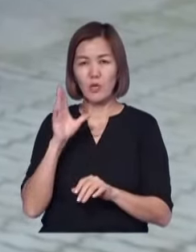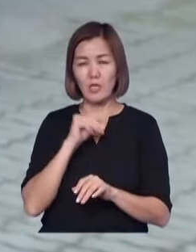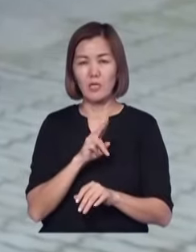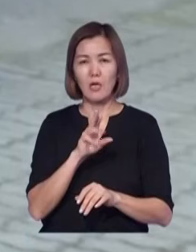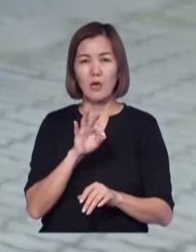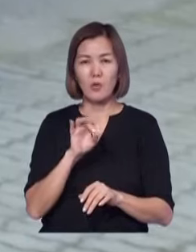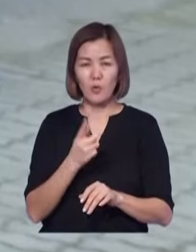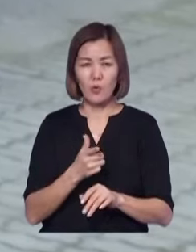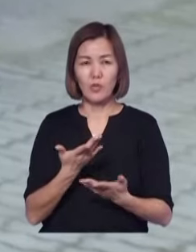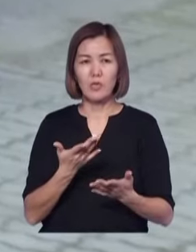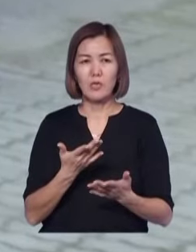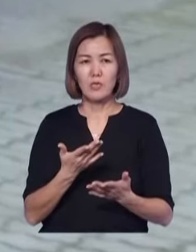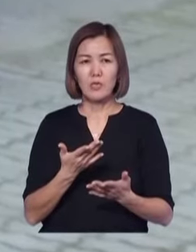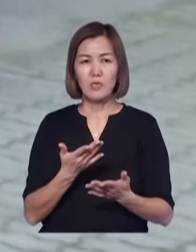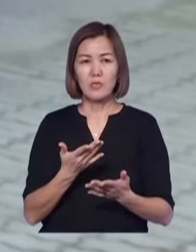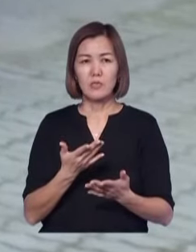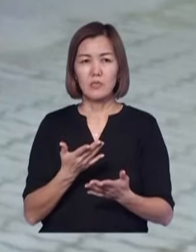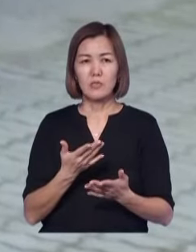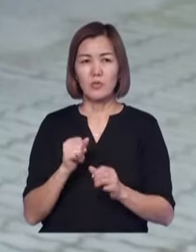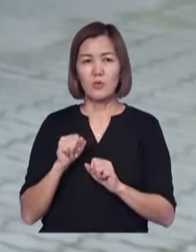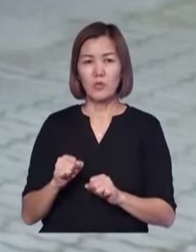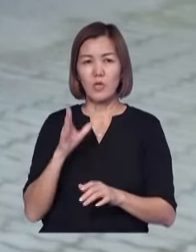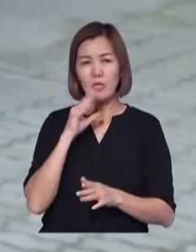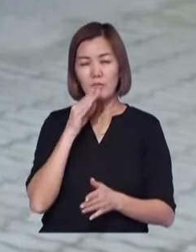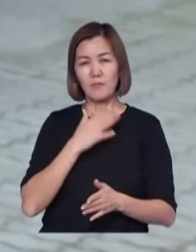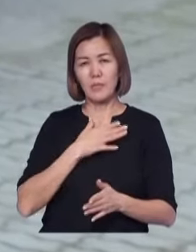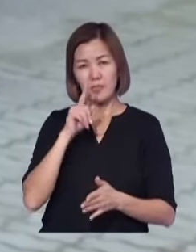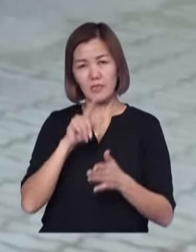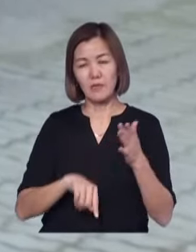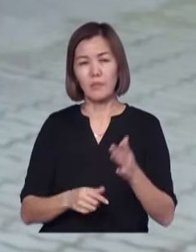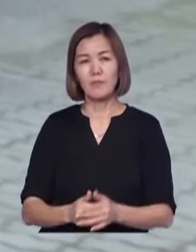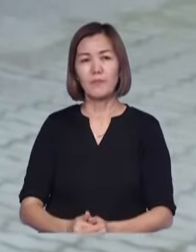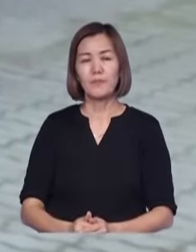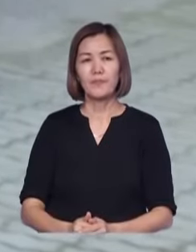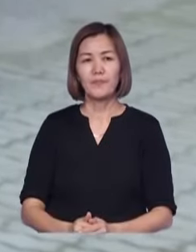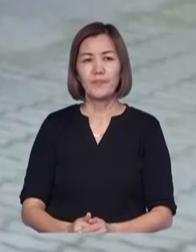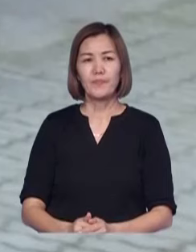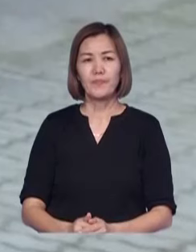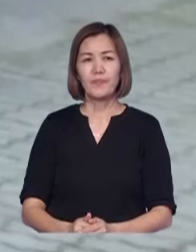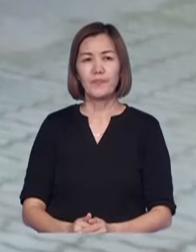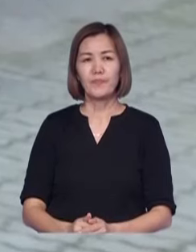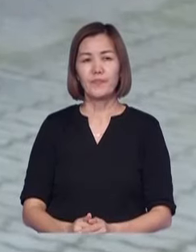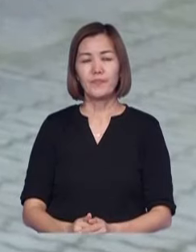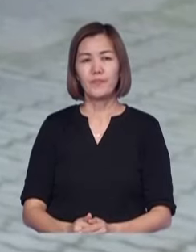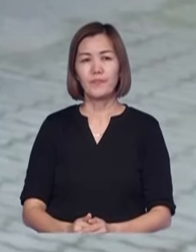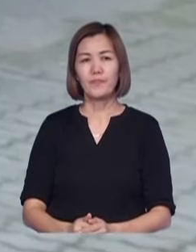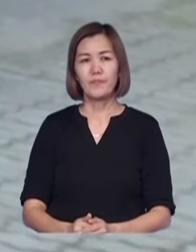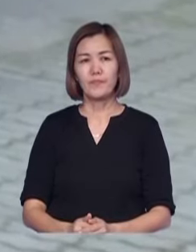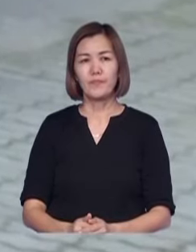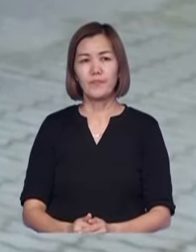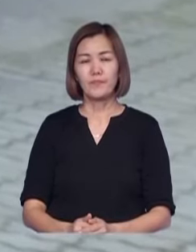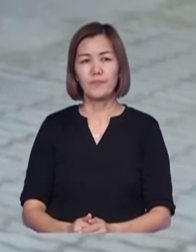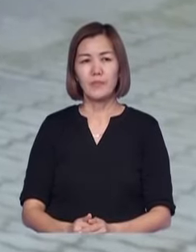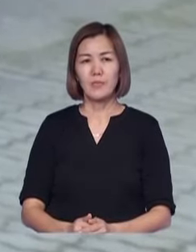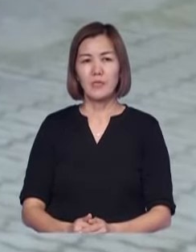дейді, коклюш дейді, солардан құтылатынына өзім сенімдімін. Және де барлығына сол уақытылы алып отырса, бұндай